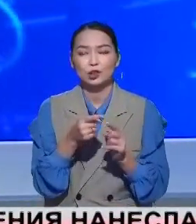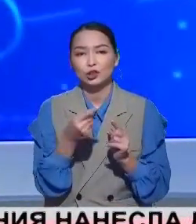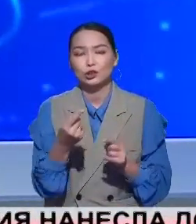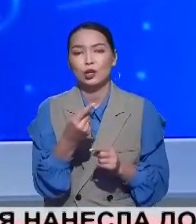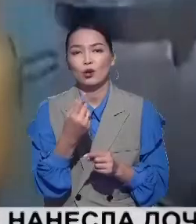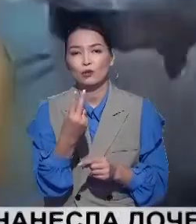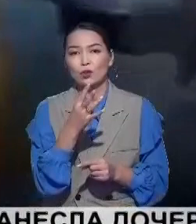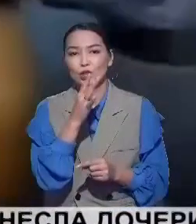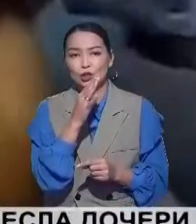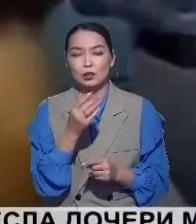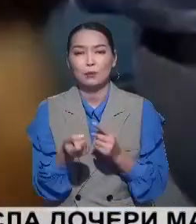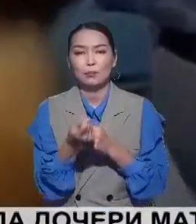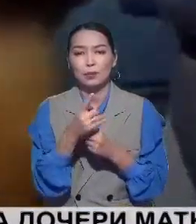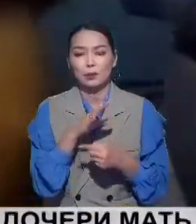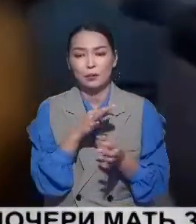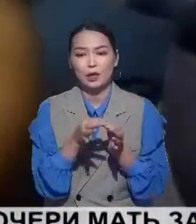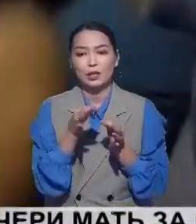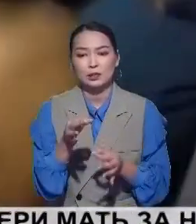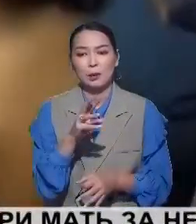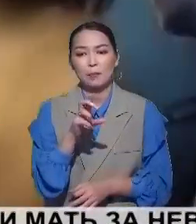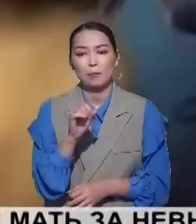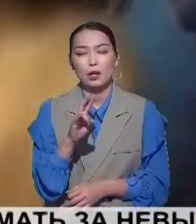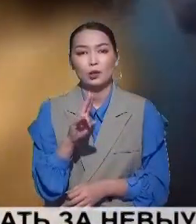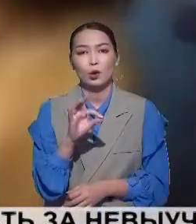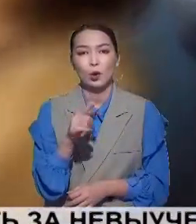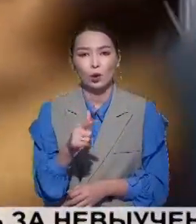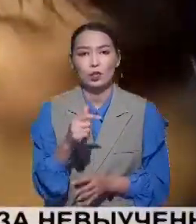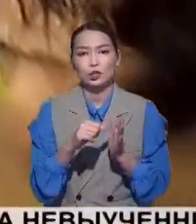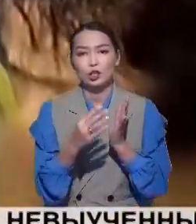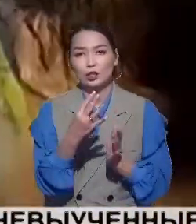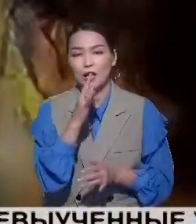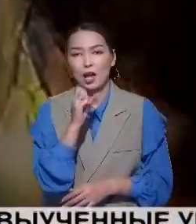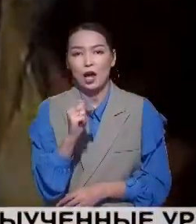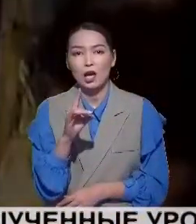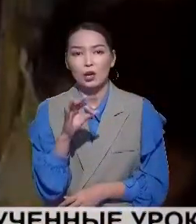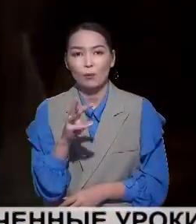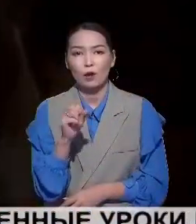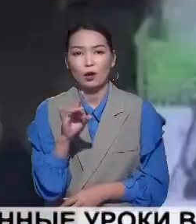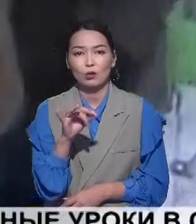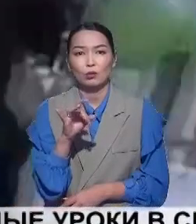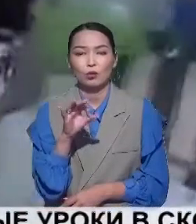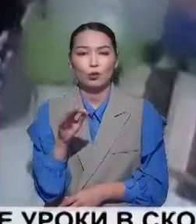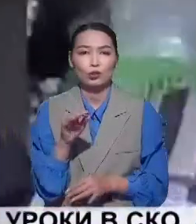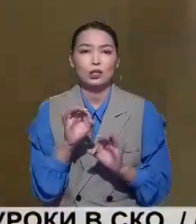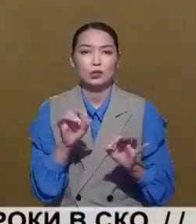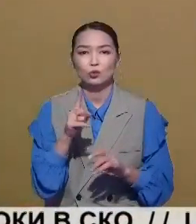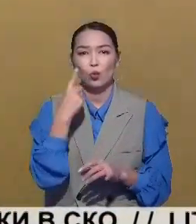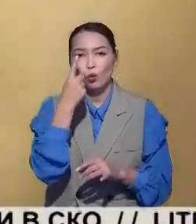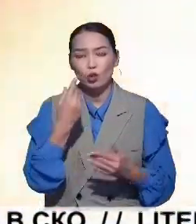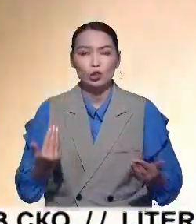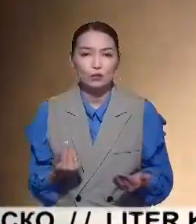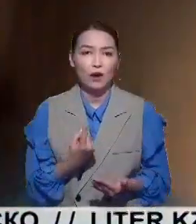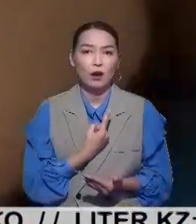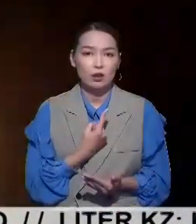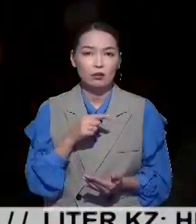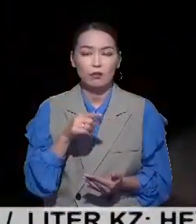2 часов. Инцидент произошел в пригороде Бангкока. 64-летняя Арам Арун Роша сказала, что уже год живет одна.